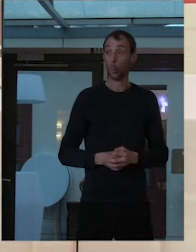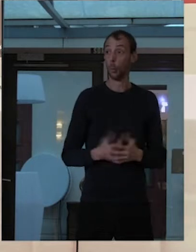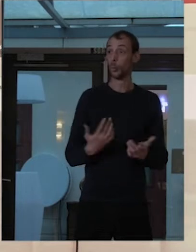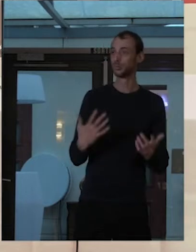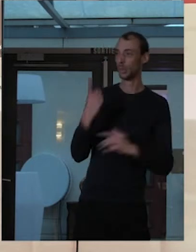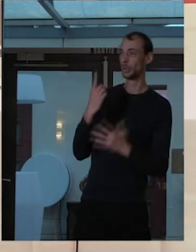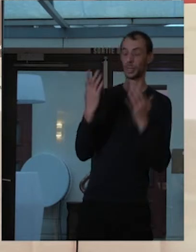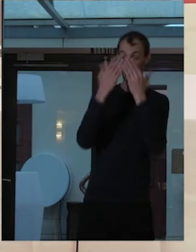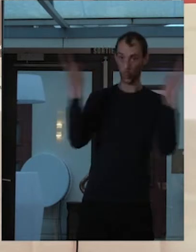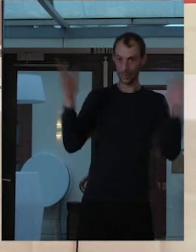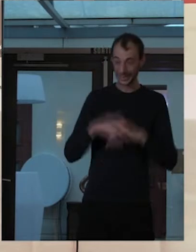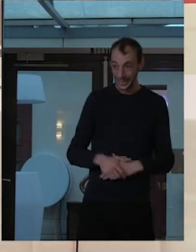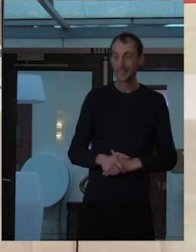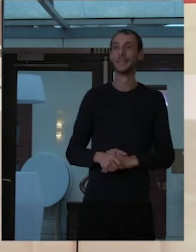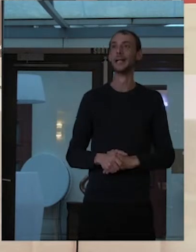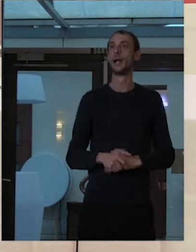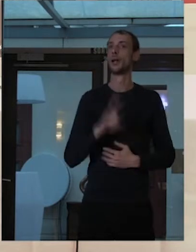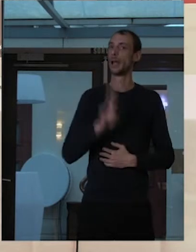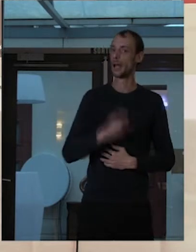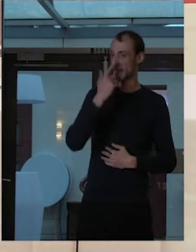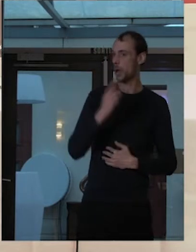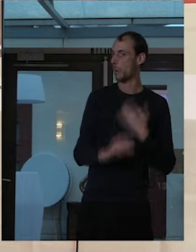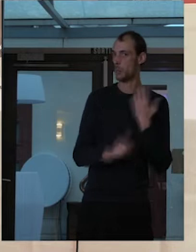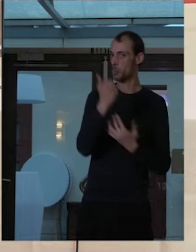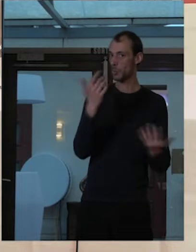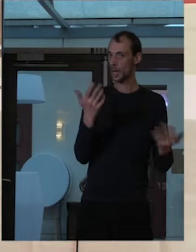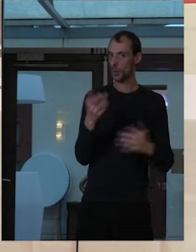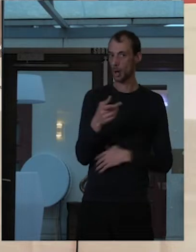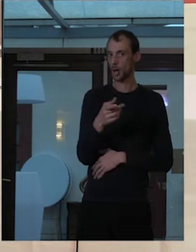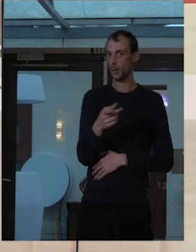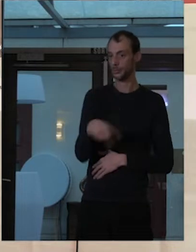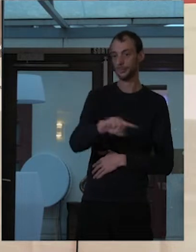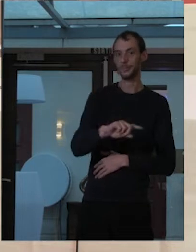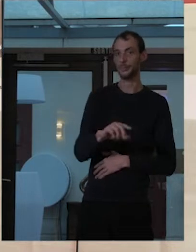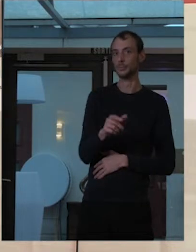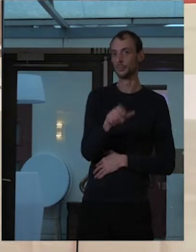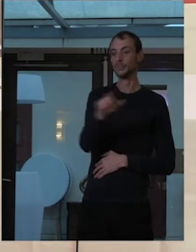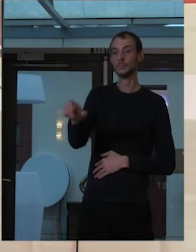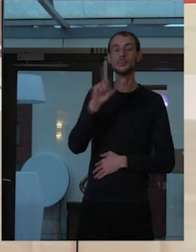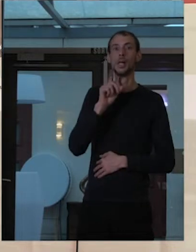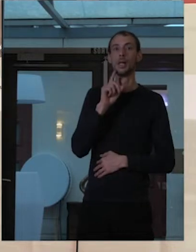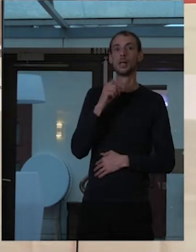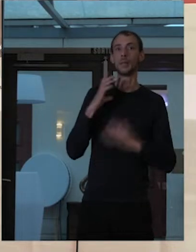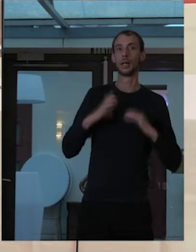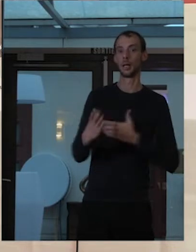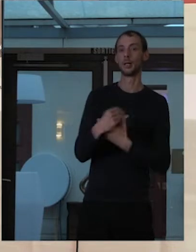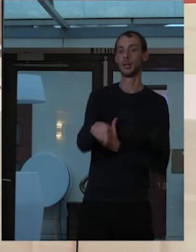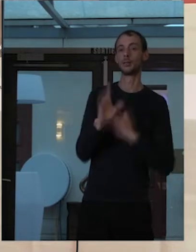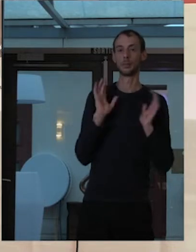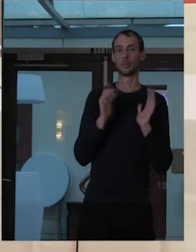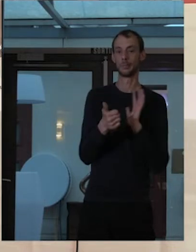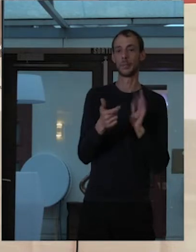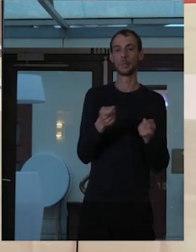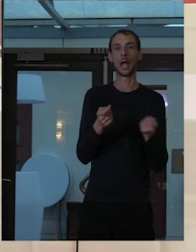je pense que ce sont d'abord elles qui doivent la gérer, hein, parce que c'est leur choix et leur compétence d'être professionnelles.